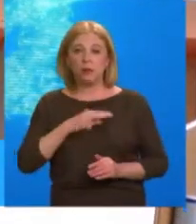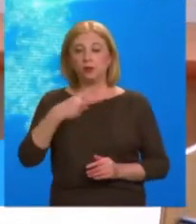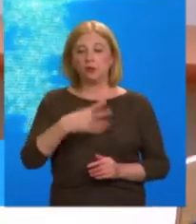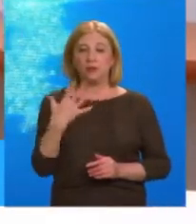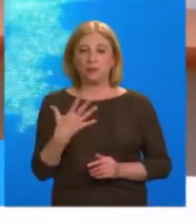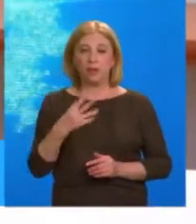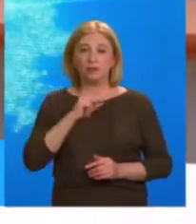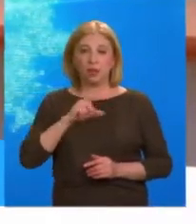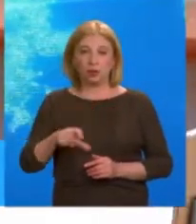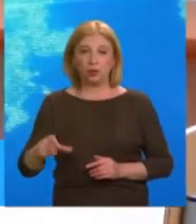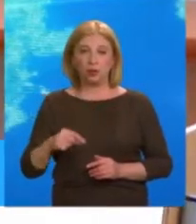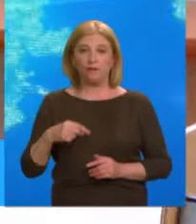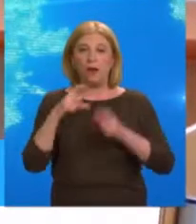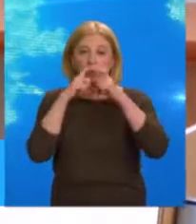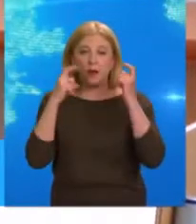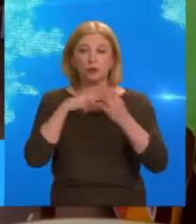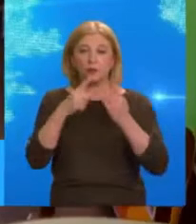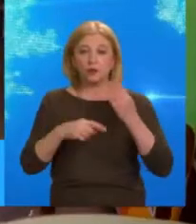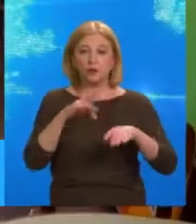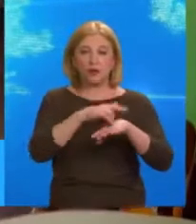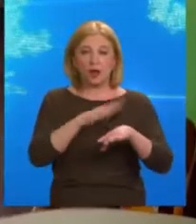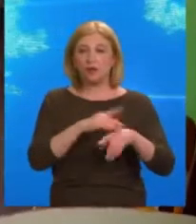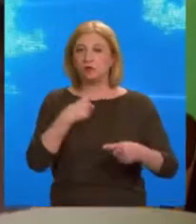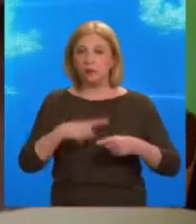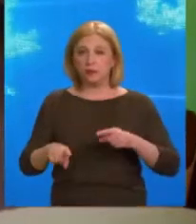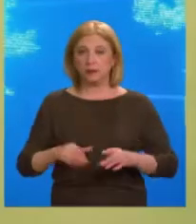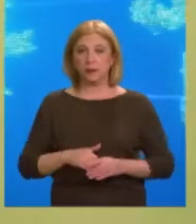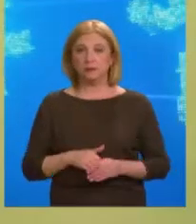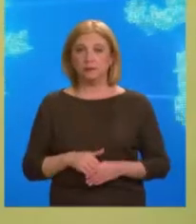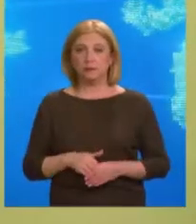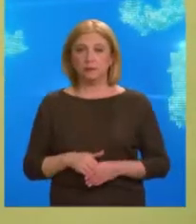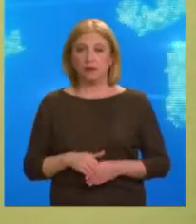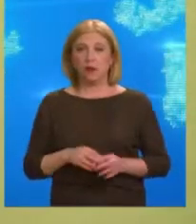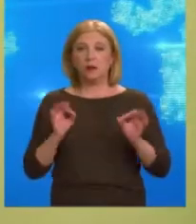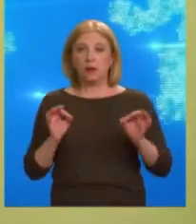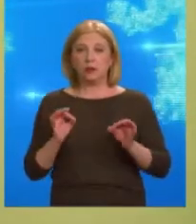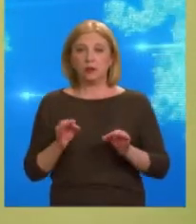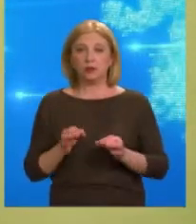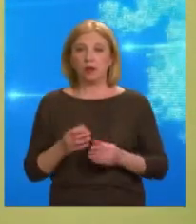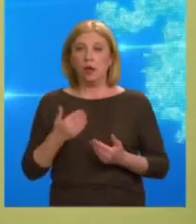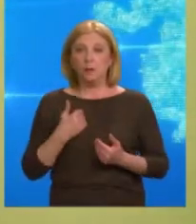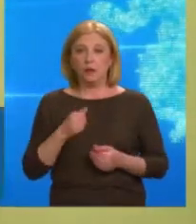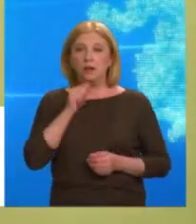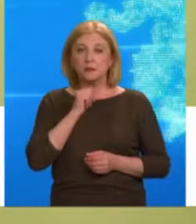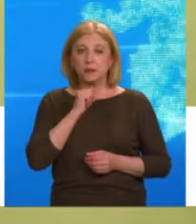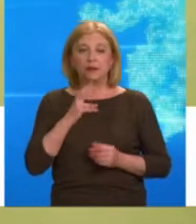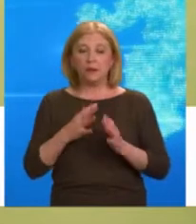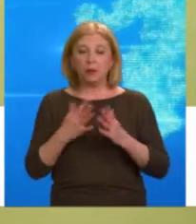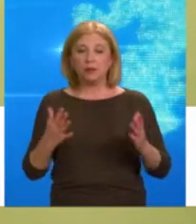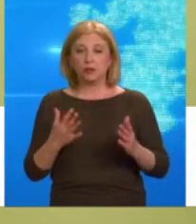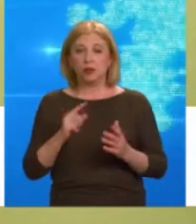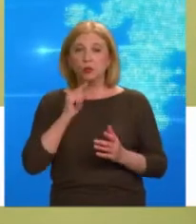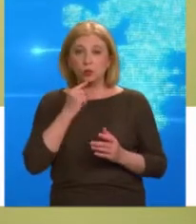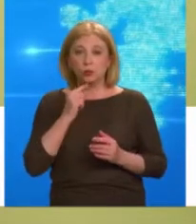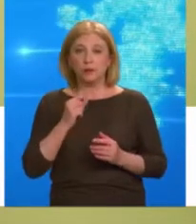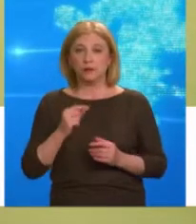сотрудников. Маски, перчатки и антисептики заканчиваются очень быстро. Конечно, мы испытываем небольшие трудности